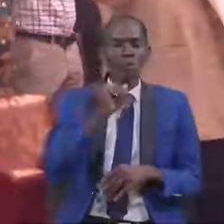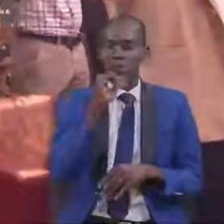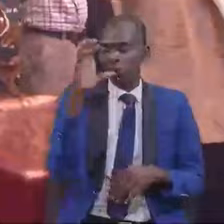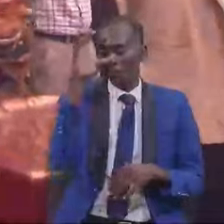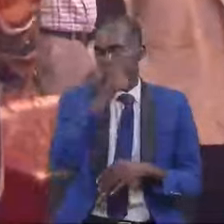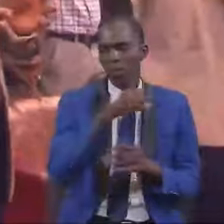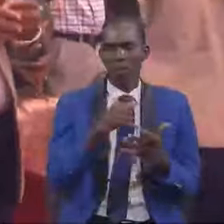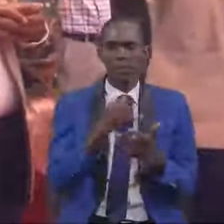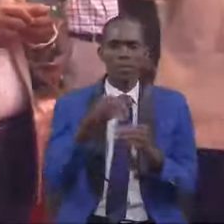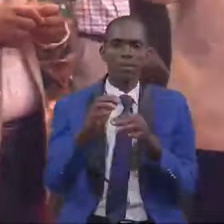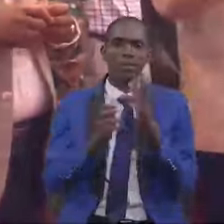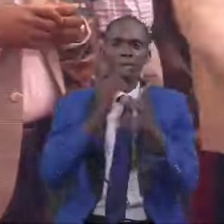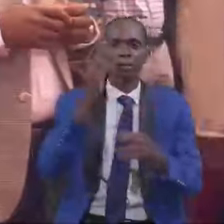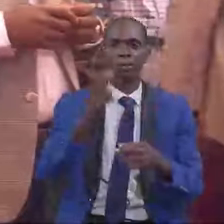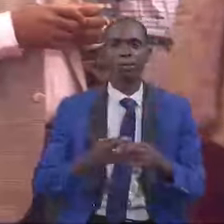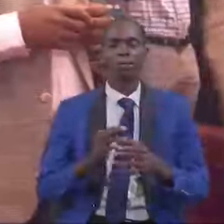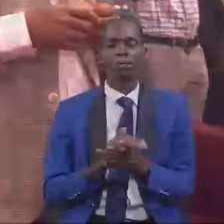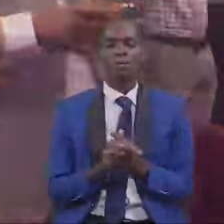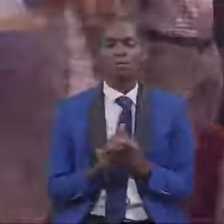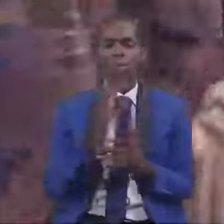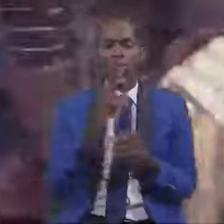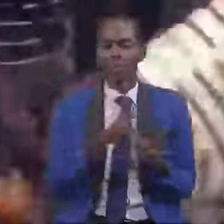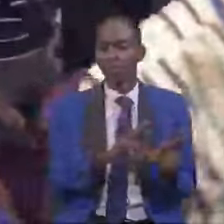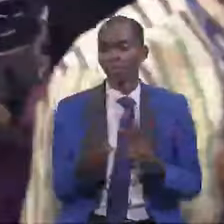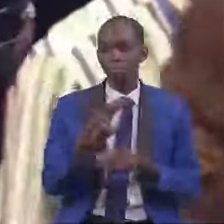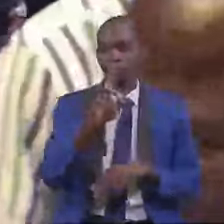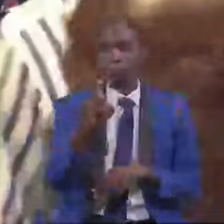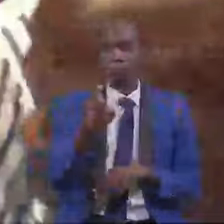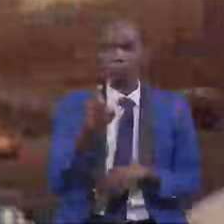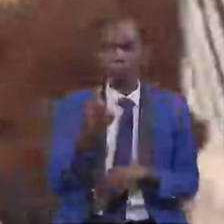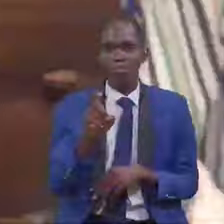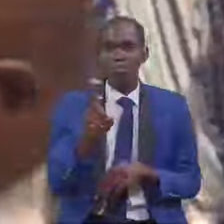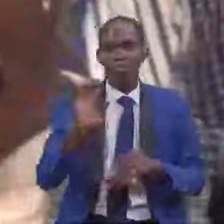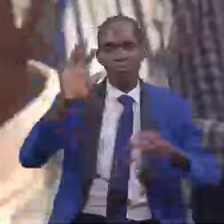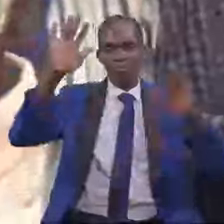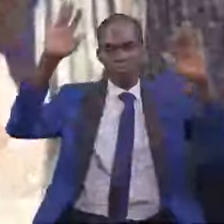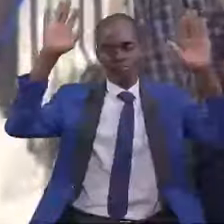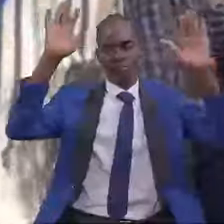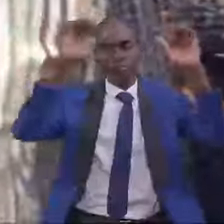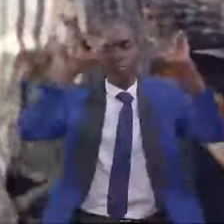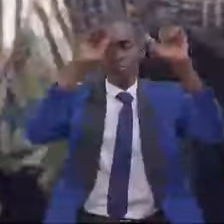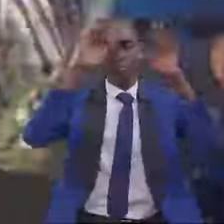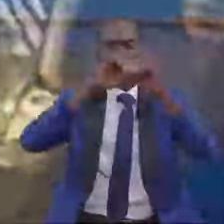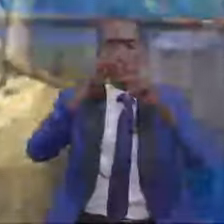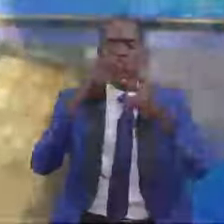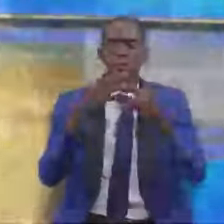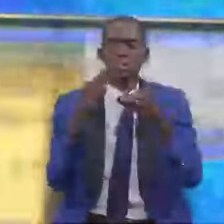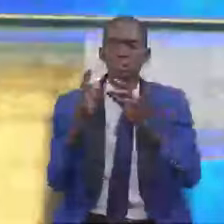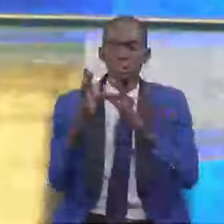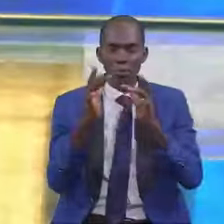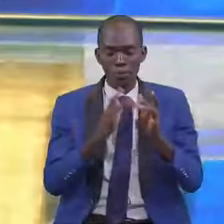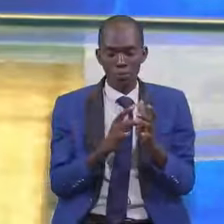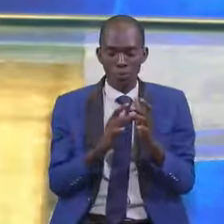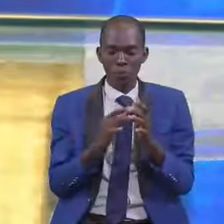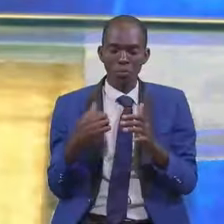Jésus-Christ. Êtes-vous prêts? Pourquoi ne pas lever les mains, Père, au nom de Jésus? Nous te